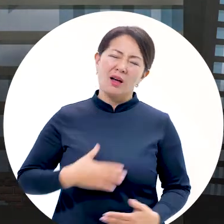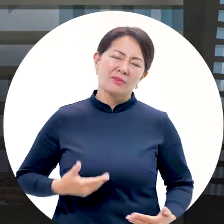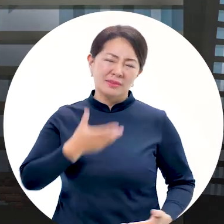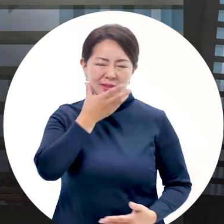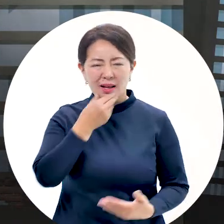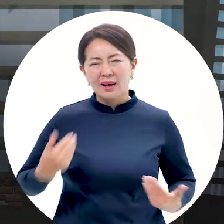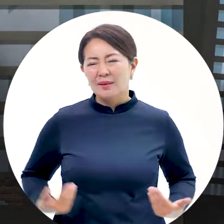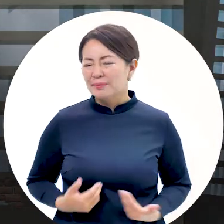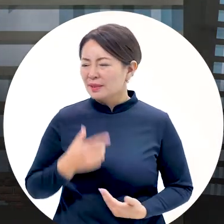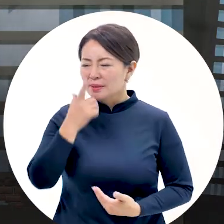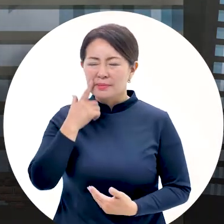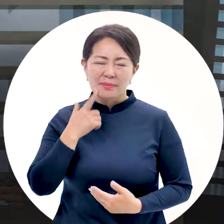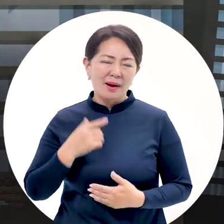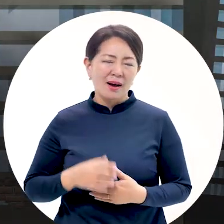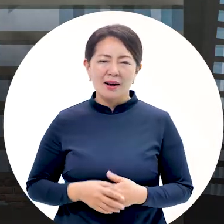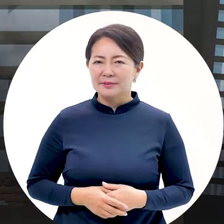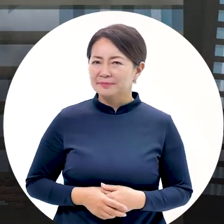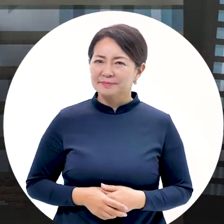ندير خمسة.